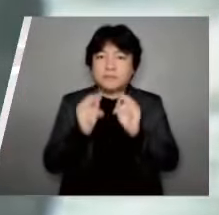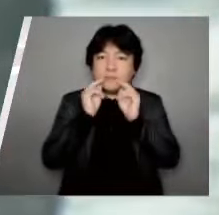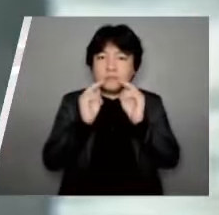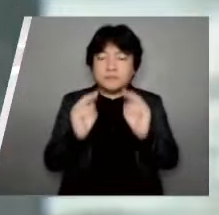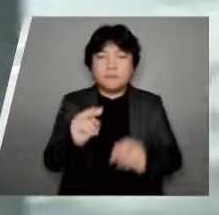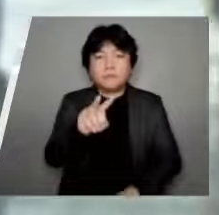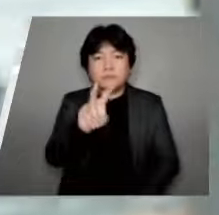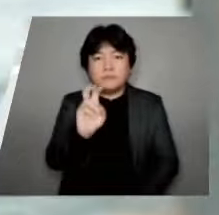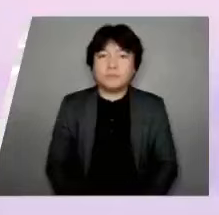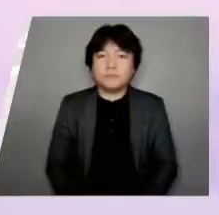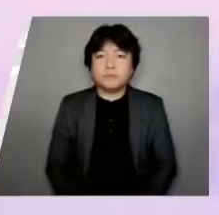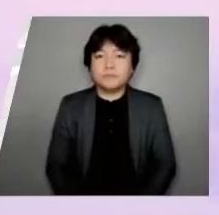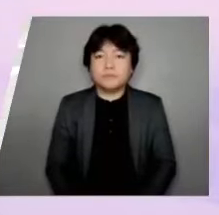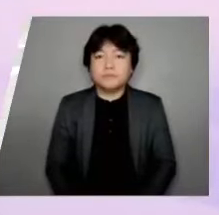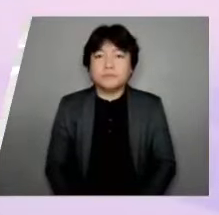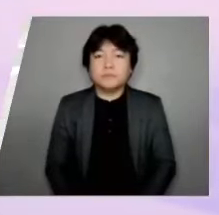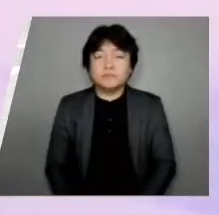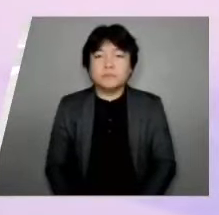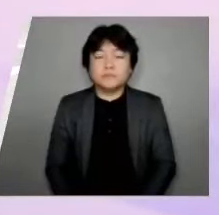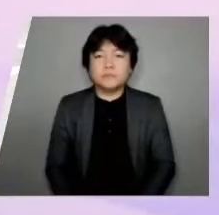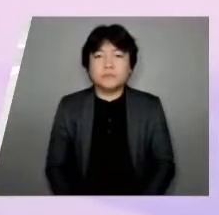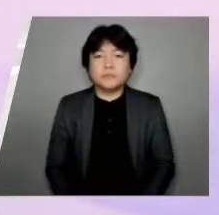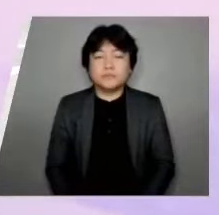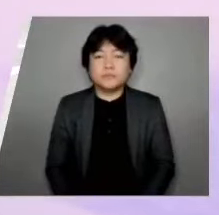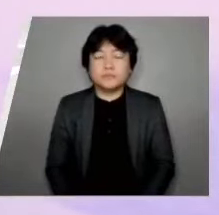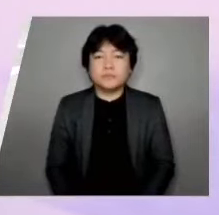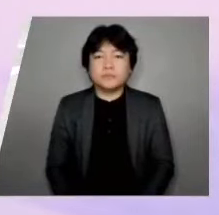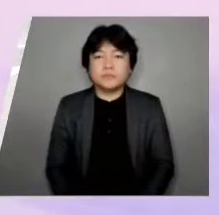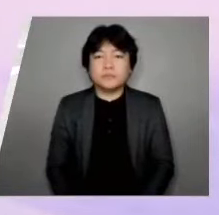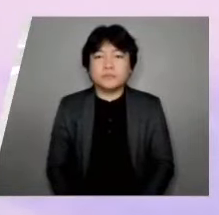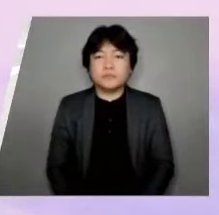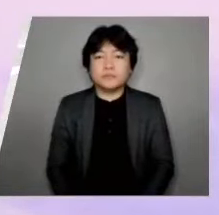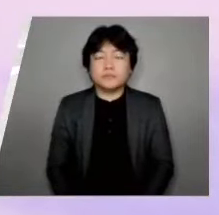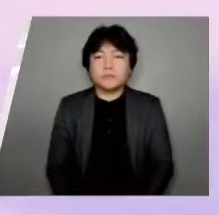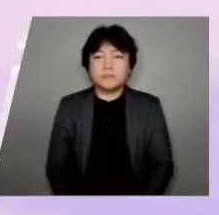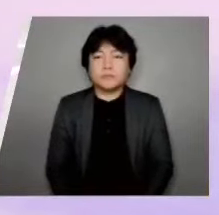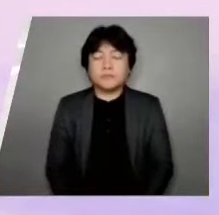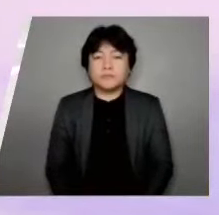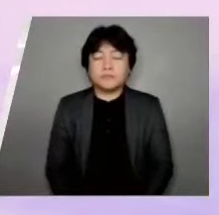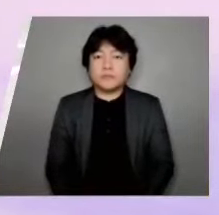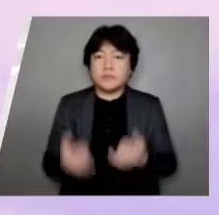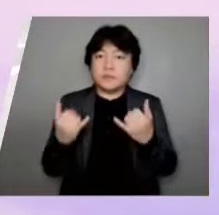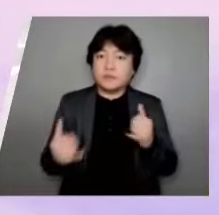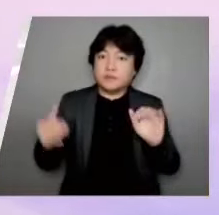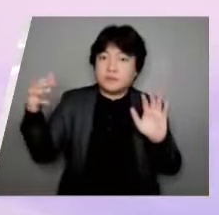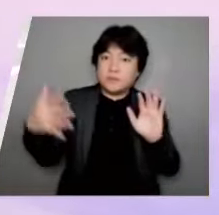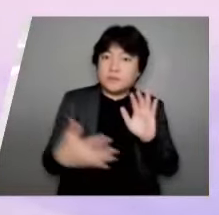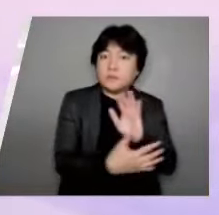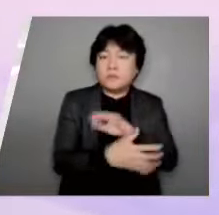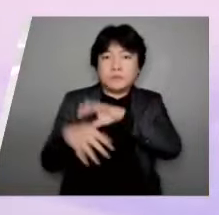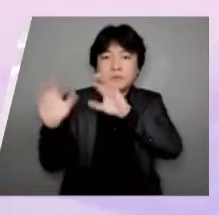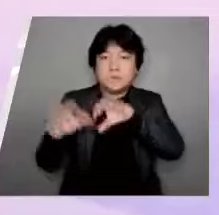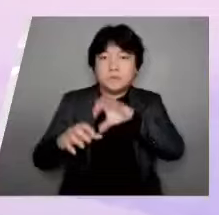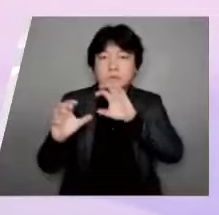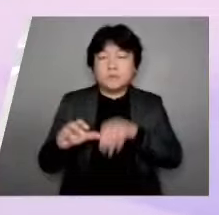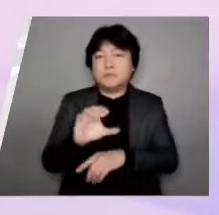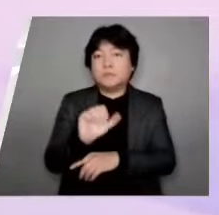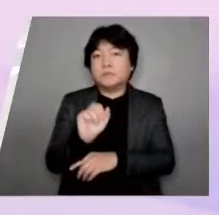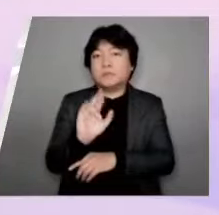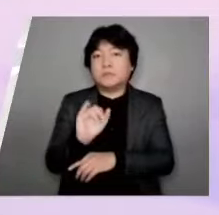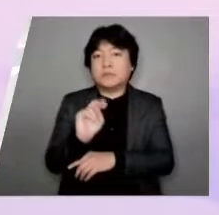saksi. Hindi po tayo ng update sa lawak ng pinsala ng habagat at bagyong Karina. Makakausap po natin si Director